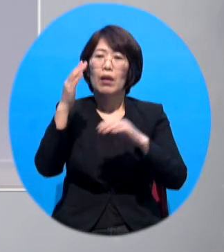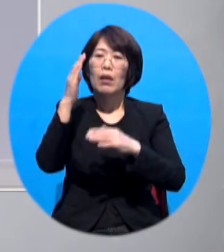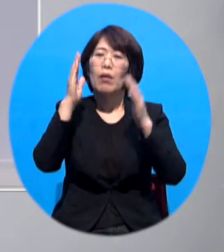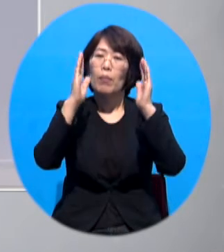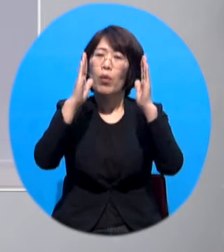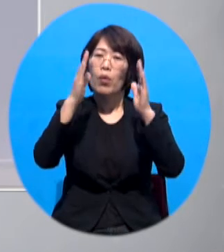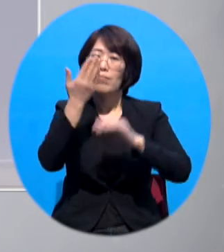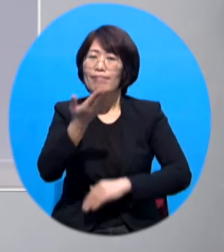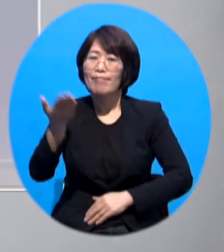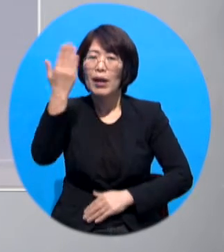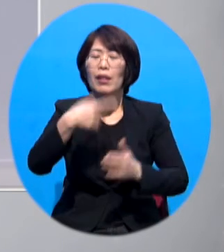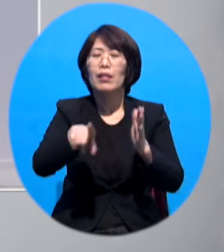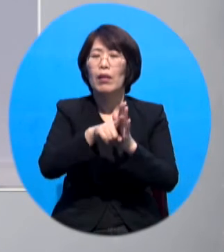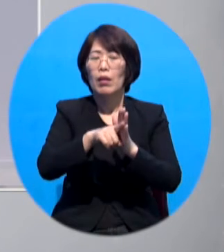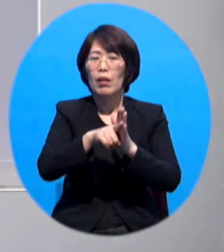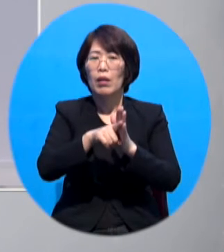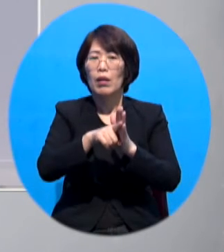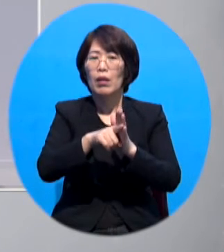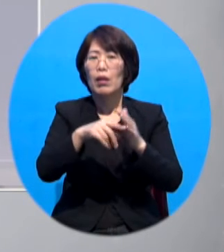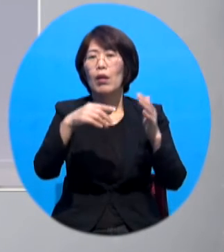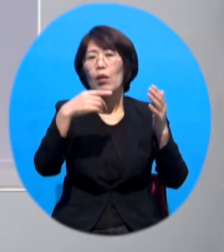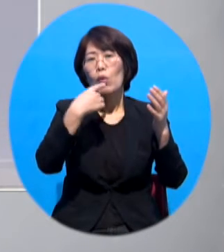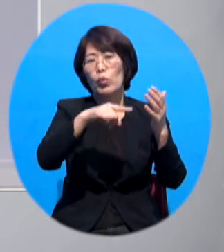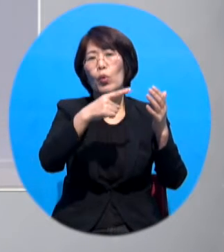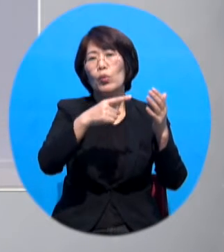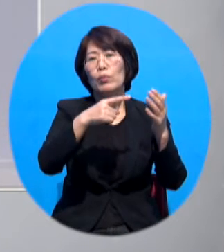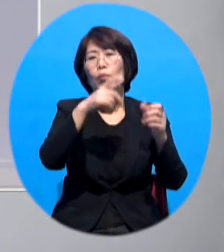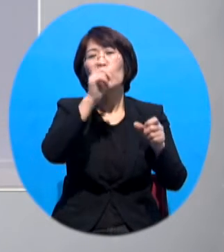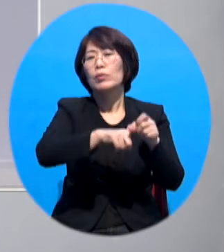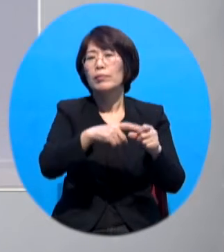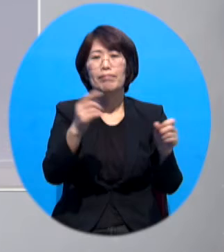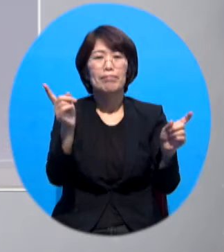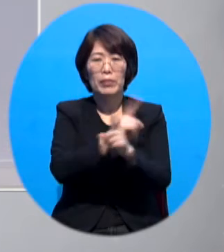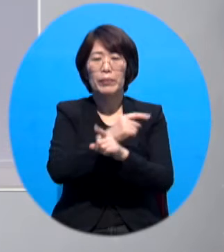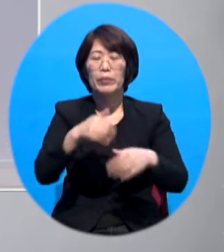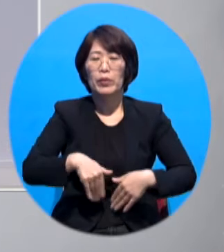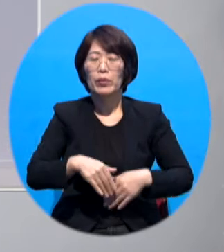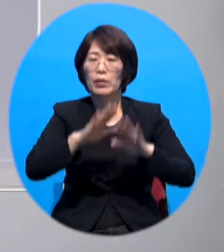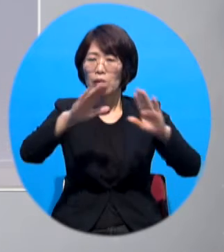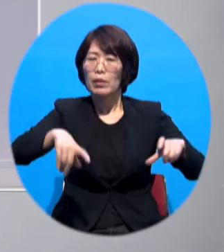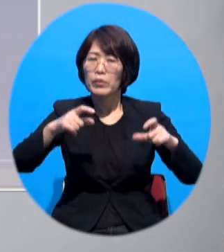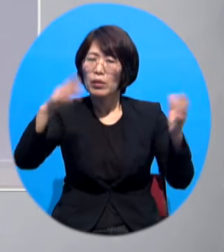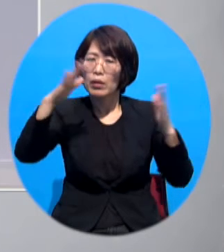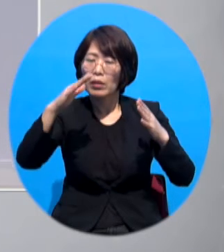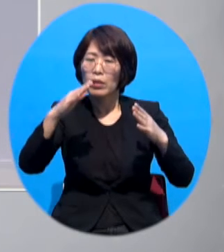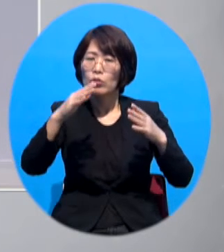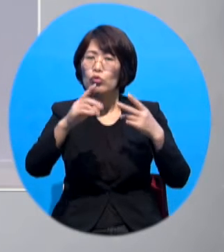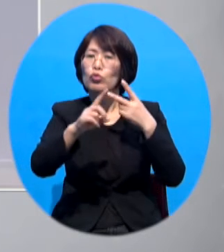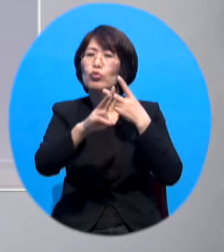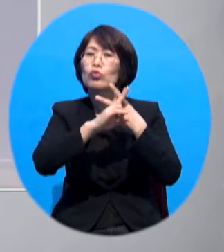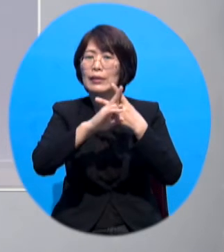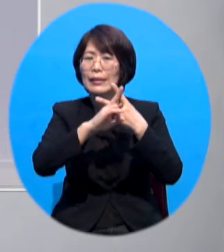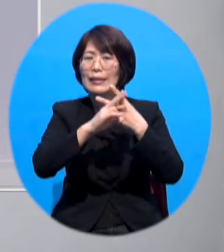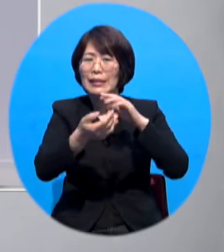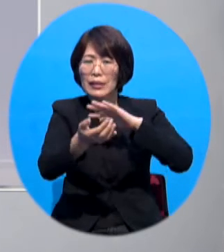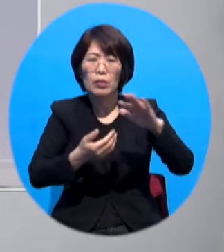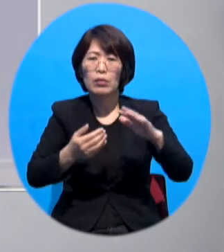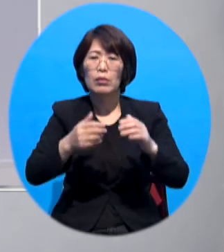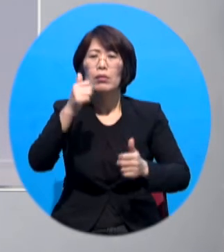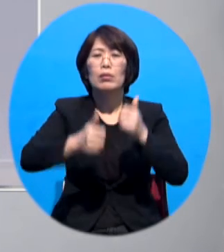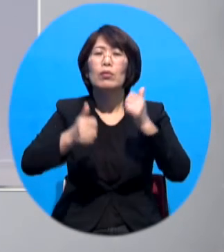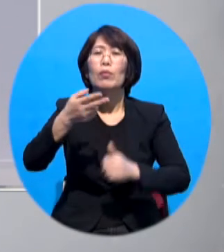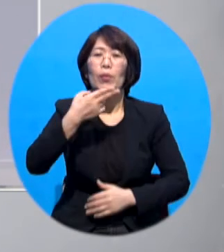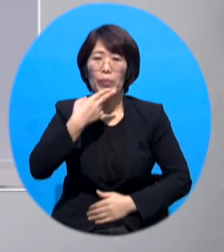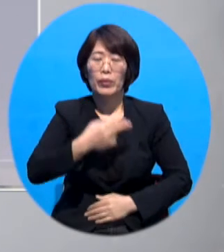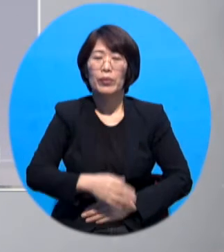대해서 사실은 교육의 본질이 달라져야 되는데요 지금 전남의 학생들은 중학교 2학년 때 올라갈 때까지 시험 자체를 보고 있지